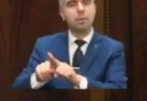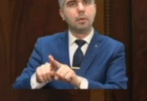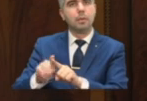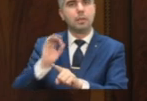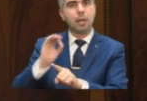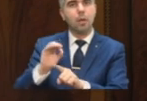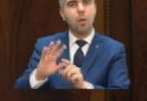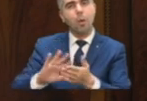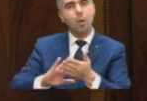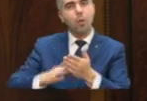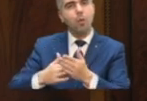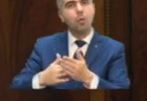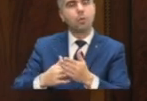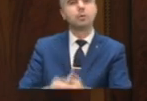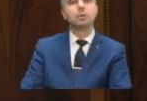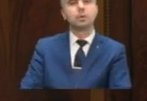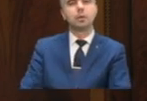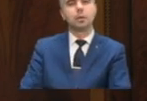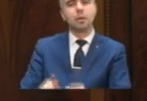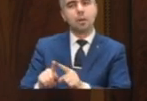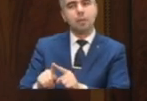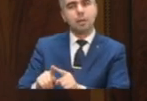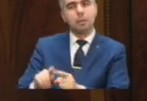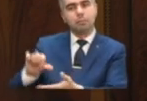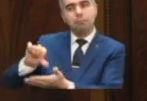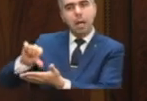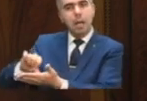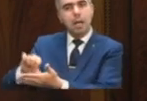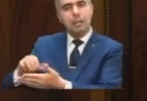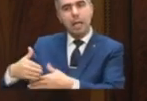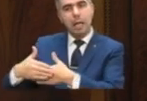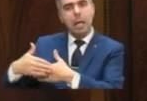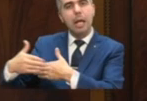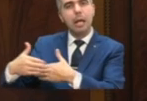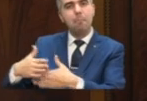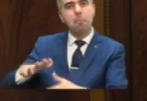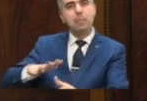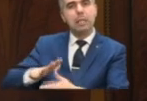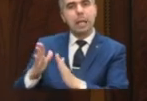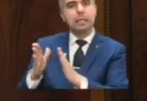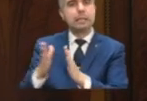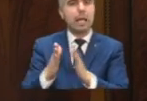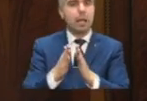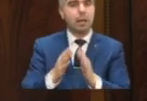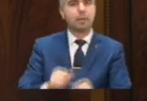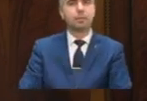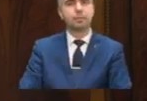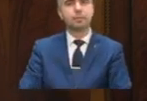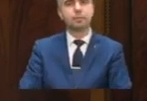زون طومبون اللي هما لي سونتر ايمرجون ولا اللي هما لي فيل الصغيورين ولا المتوسطين. كنظن